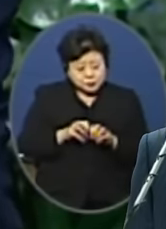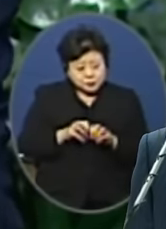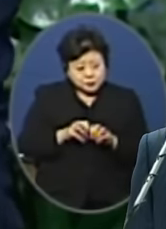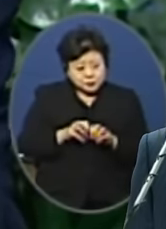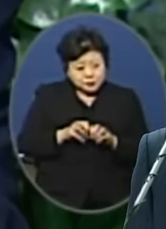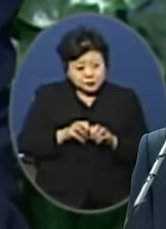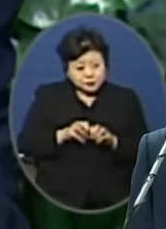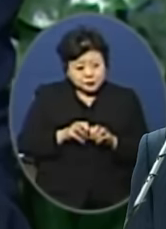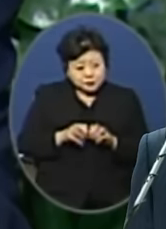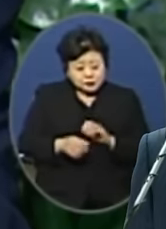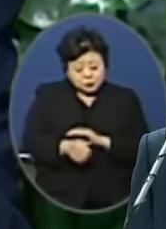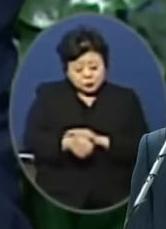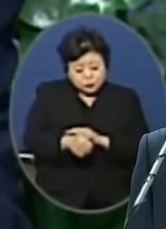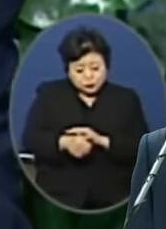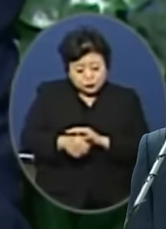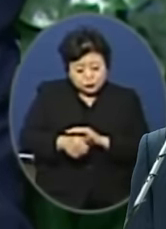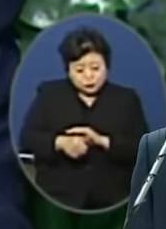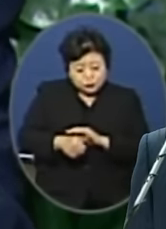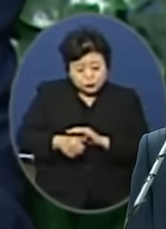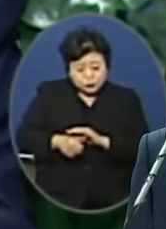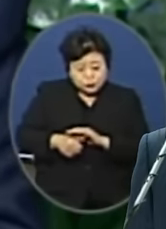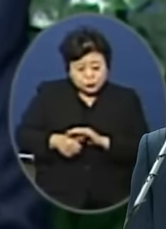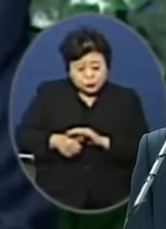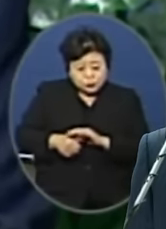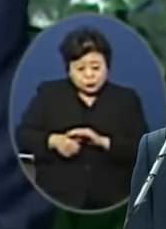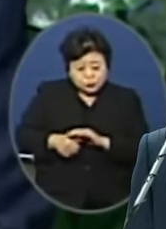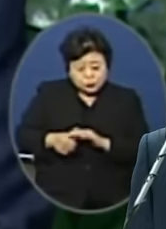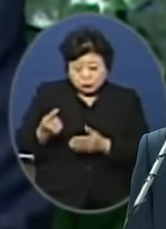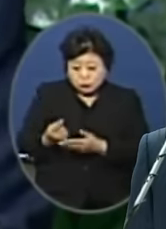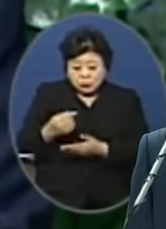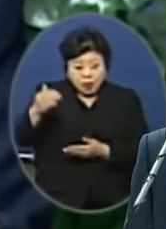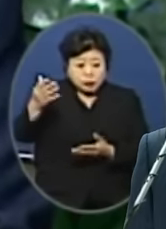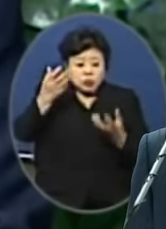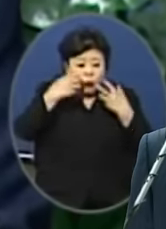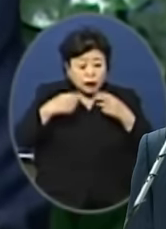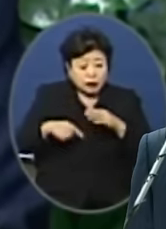잡고 뒷걸음질 쳐가면서 서서히 물러갔어요.